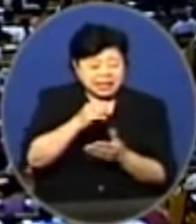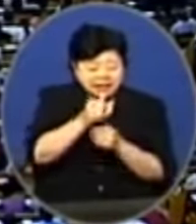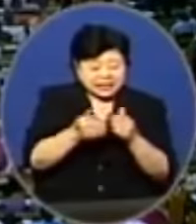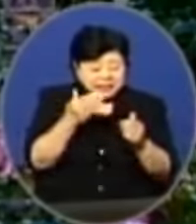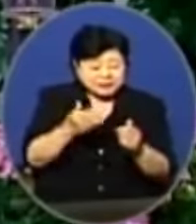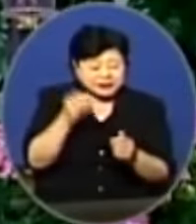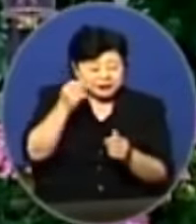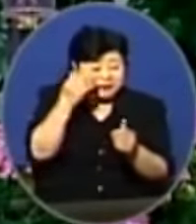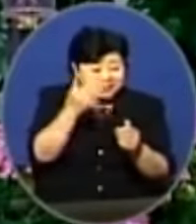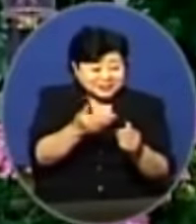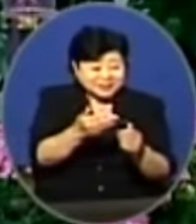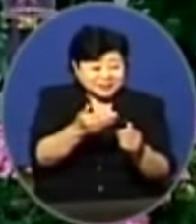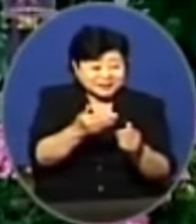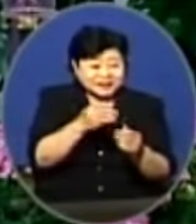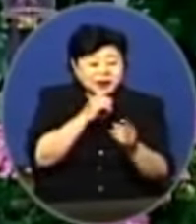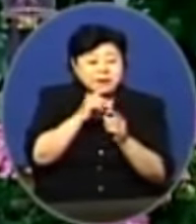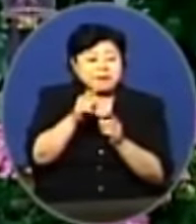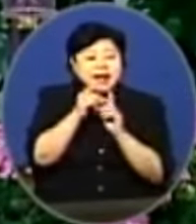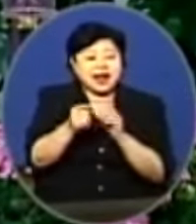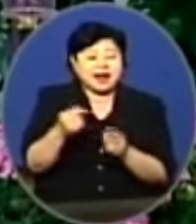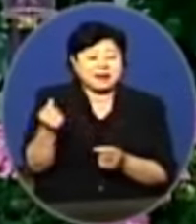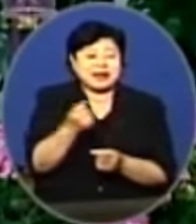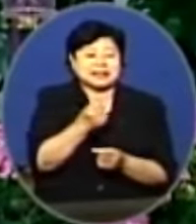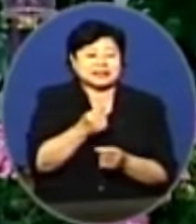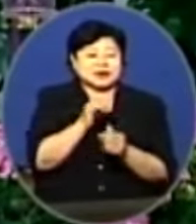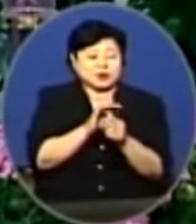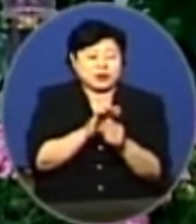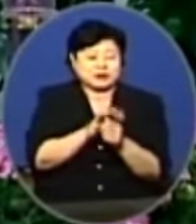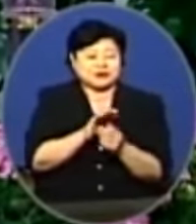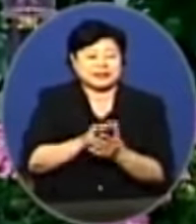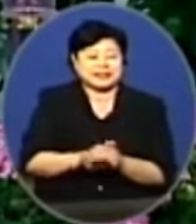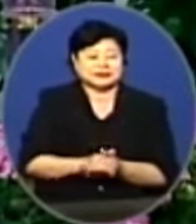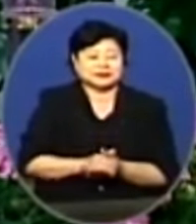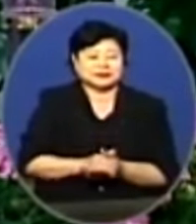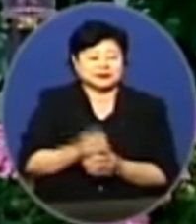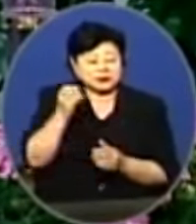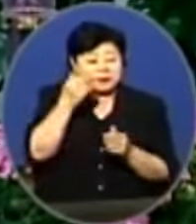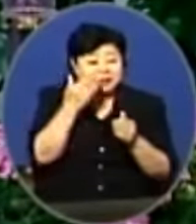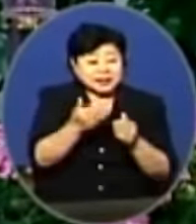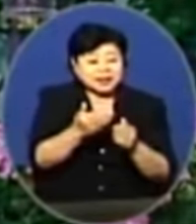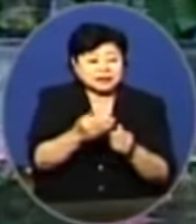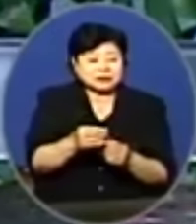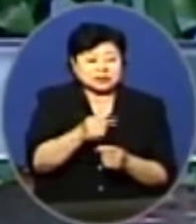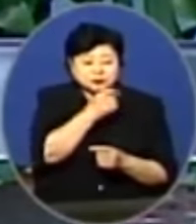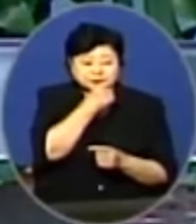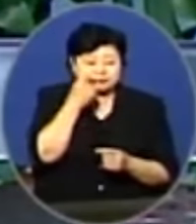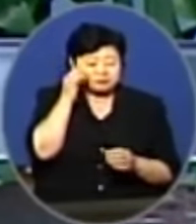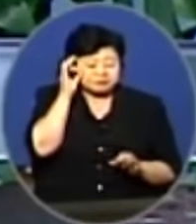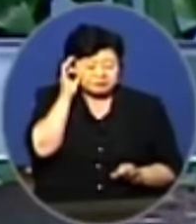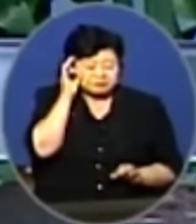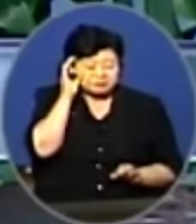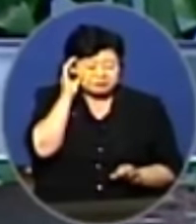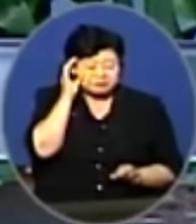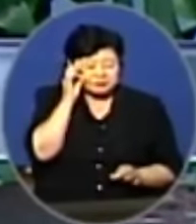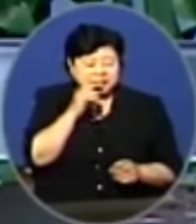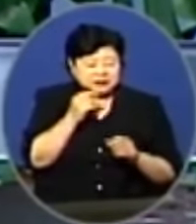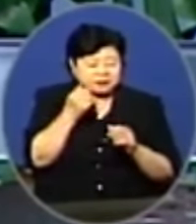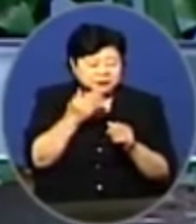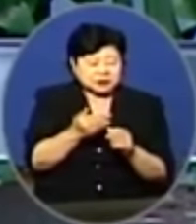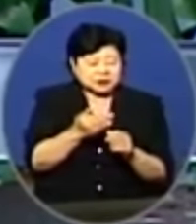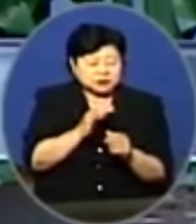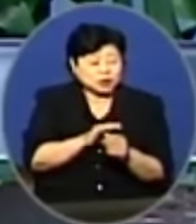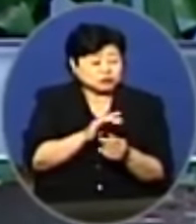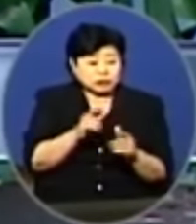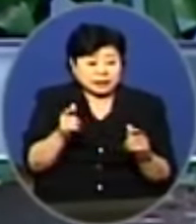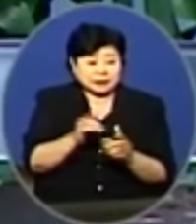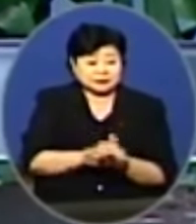하나님의 성령께서 그 말을 받아서 역사하시는 것입니다. 성령께서 여러분 아무 말도 안 하고 가만히 있으면 성령께서도 옆에서 가만히